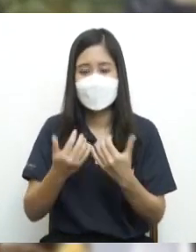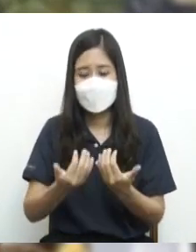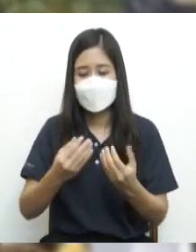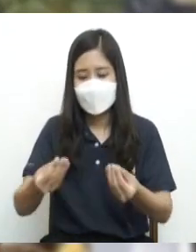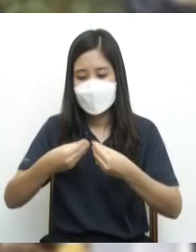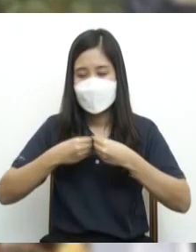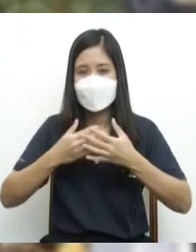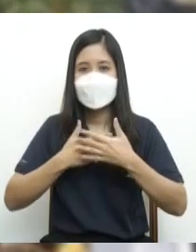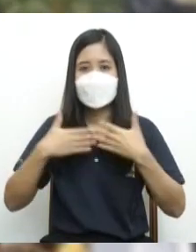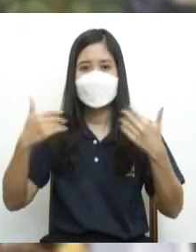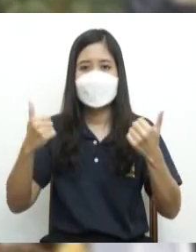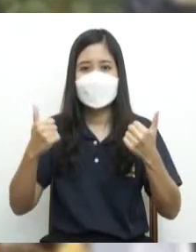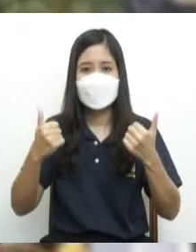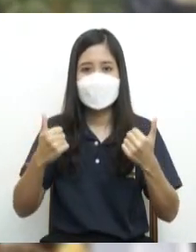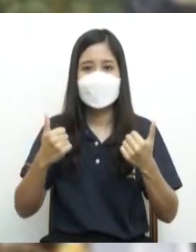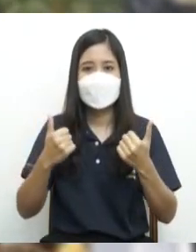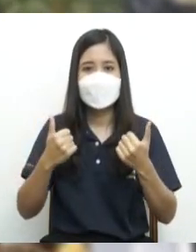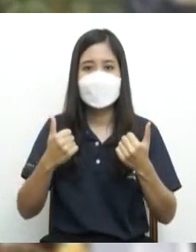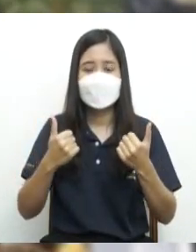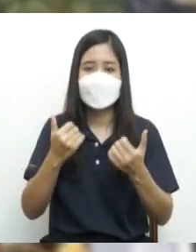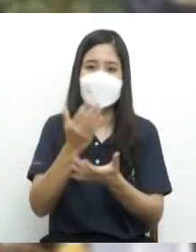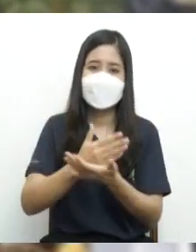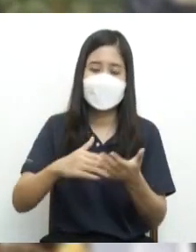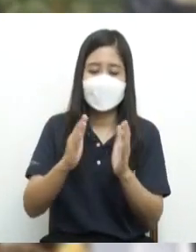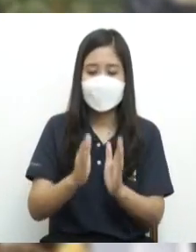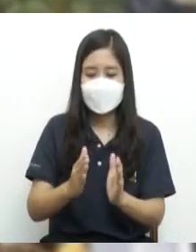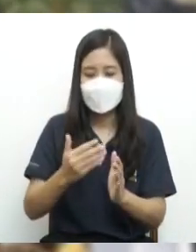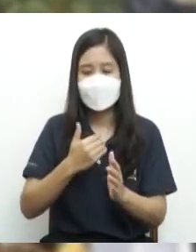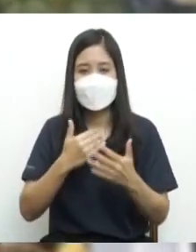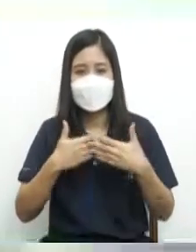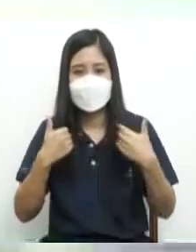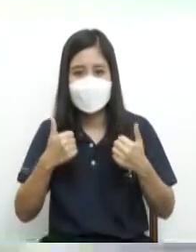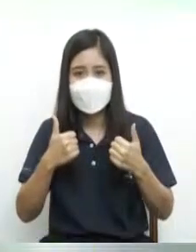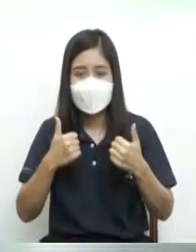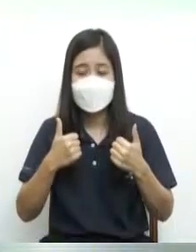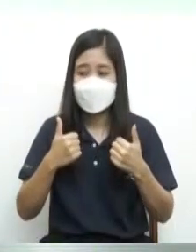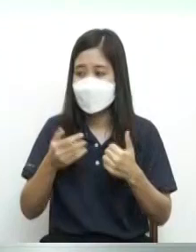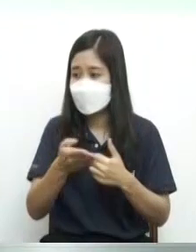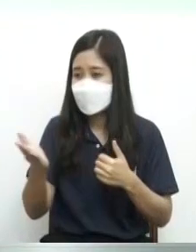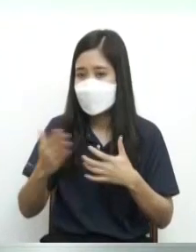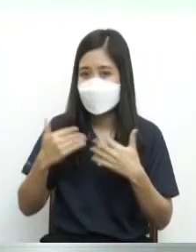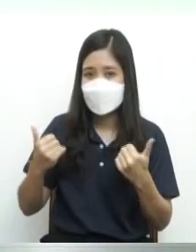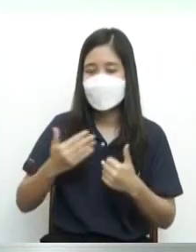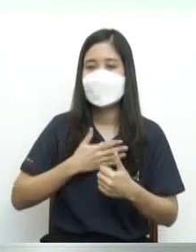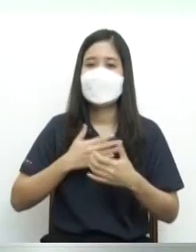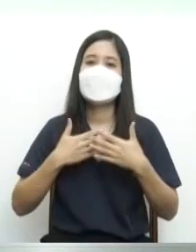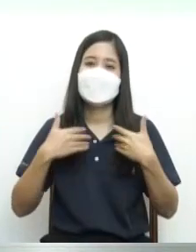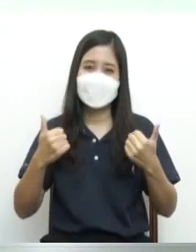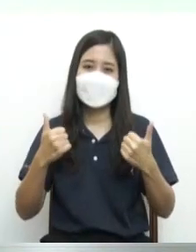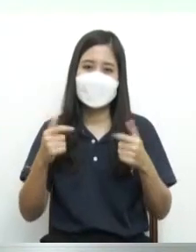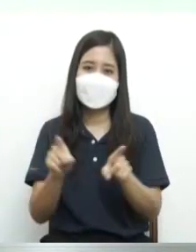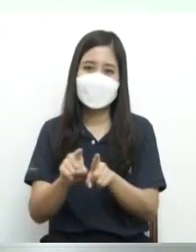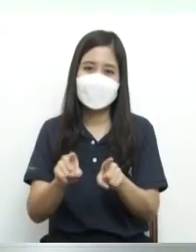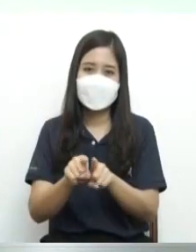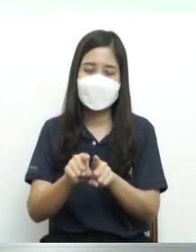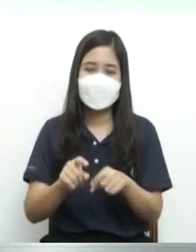นะอยู่บ้านมีครอบครัวมีความสุขบางคนมาที่ทำงานแล้วมีความทุกข์แต่ผมมีความสุขกับการมาทำงานอยากมาทำงานทุกวันนะ